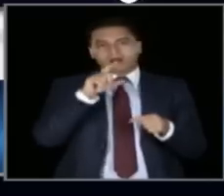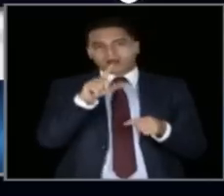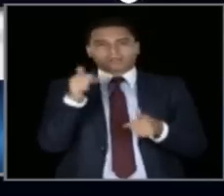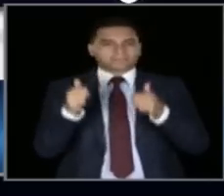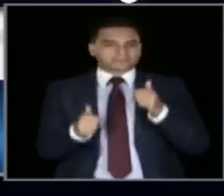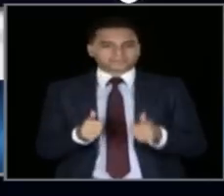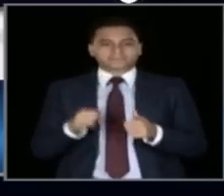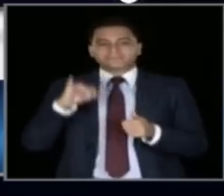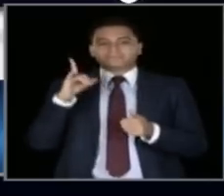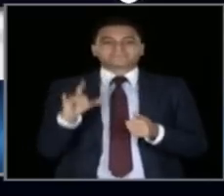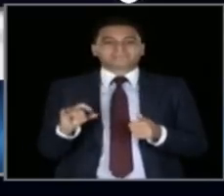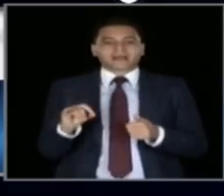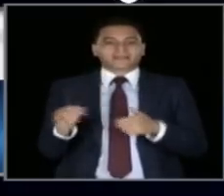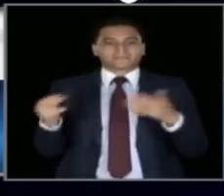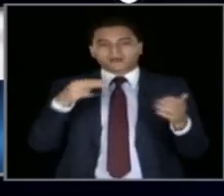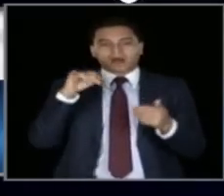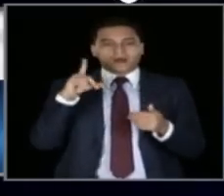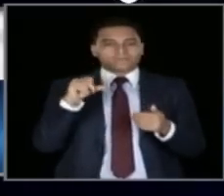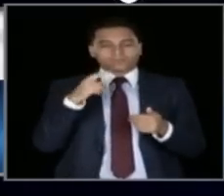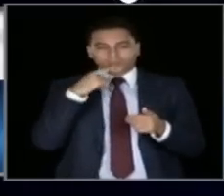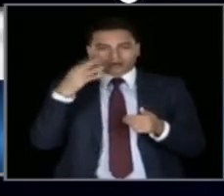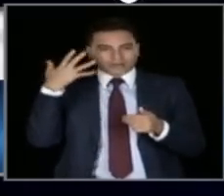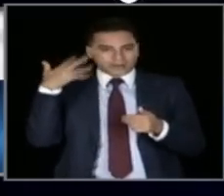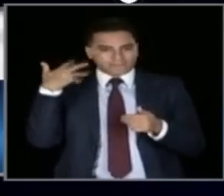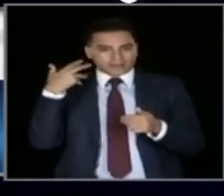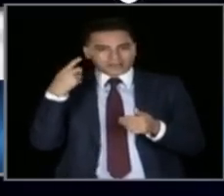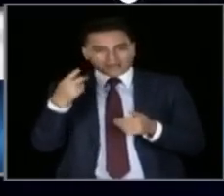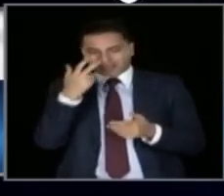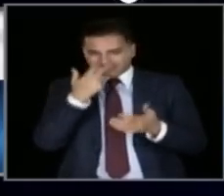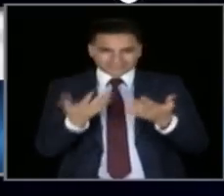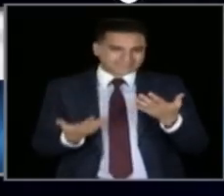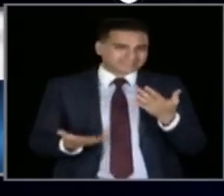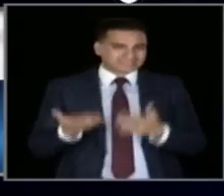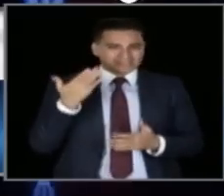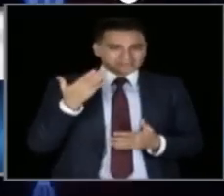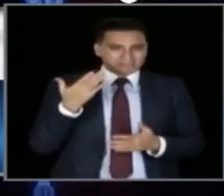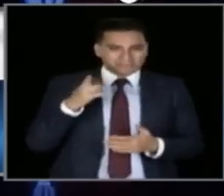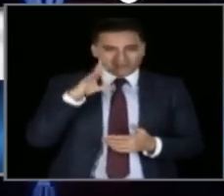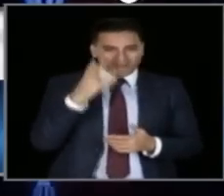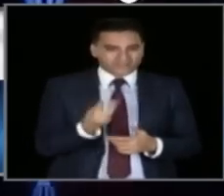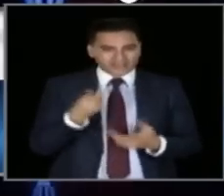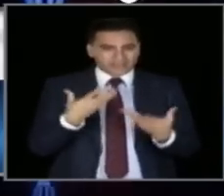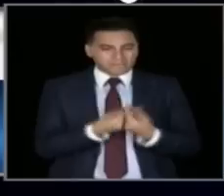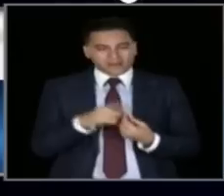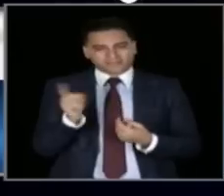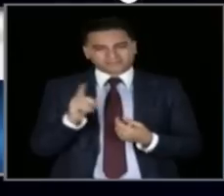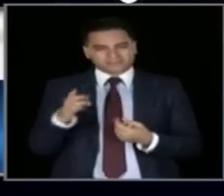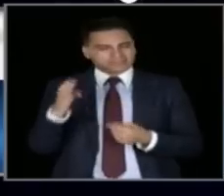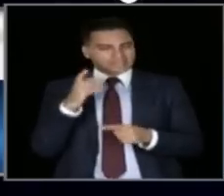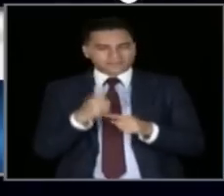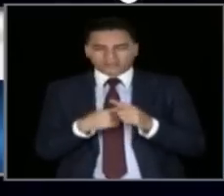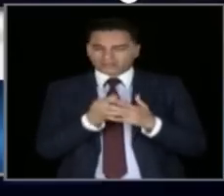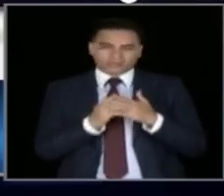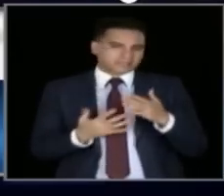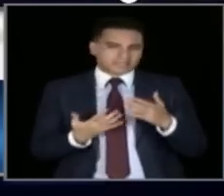مريم عمر. ليبيا. ليبيا في القرن الإفريقي يا مريم. مريم ناقص